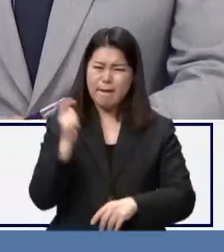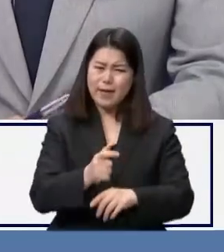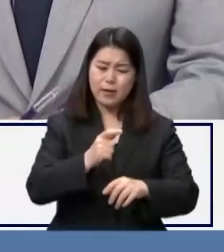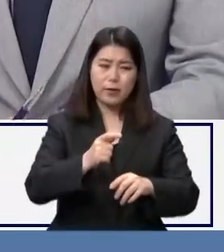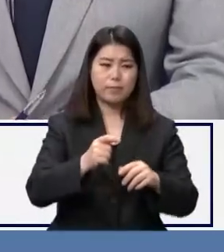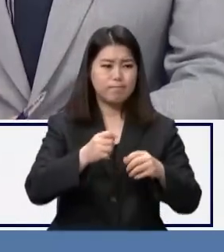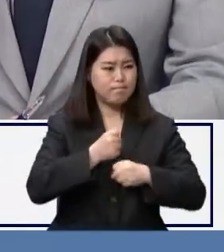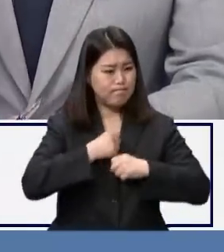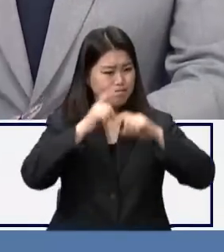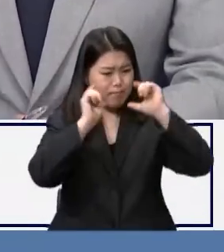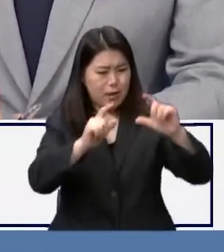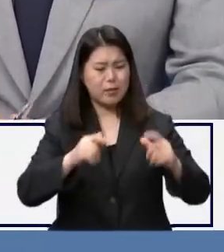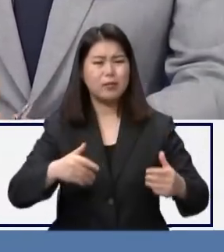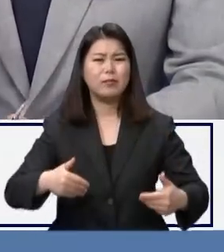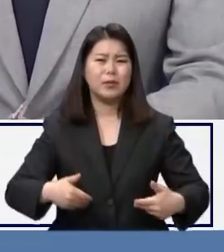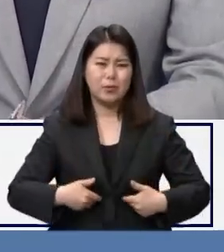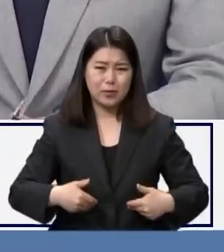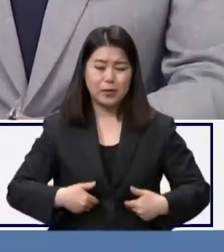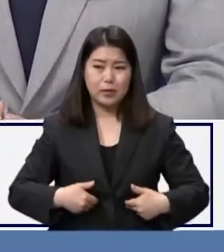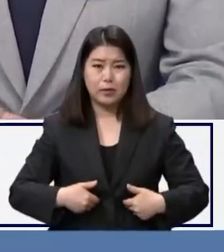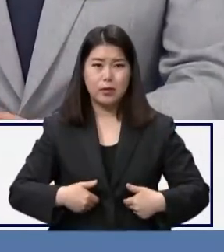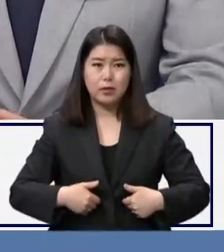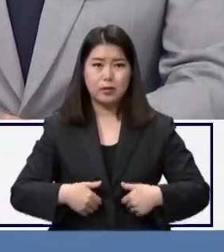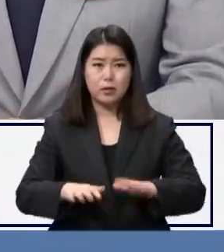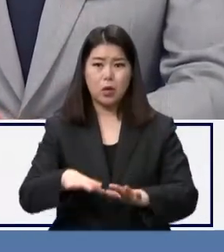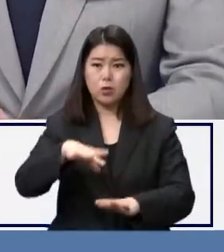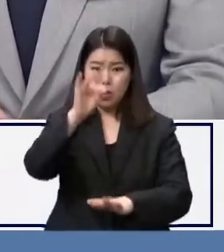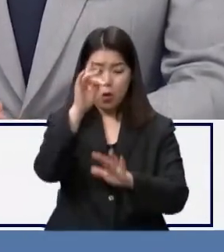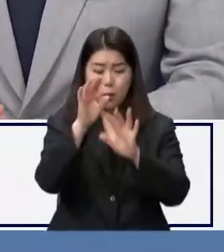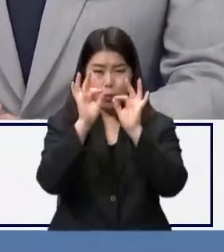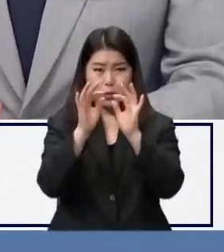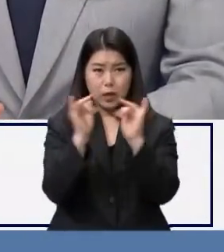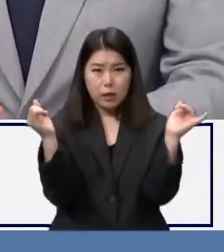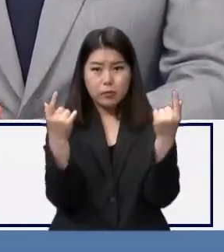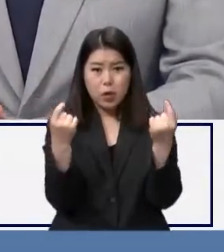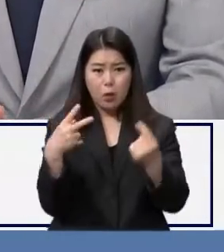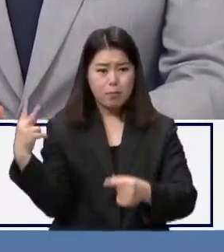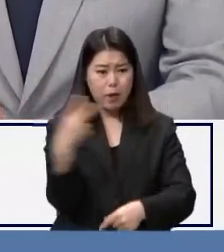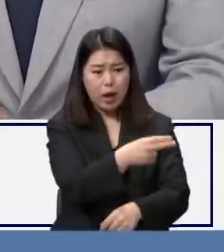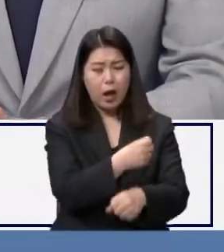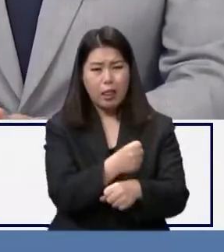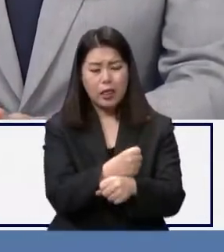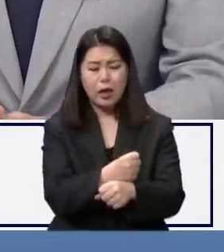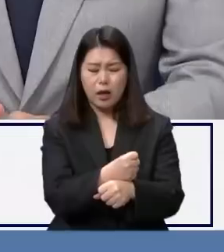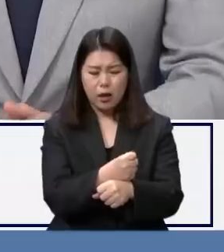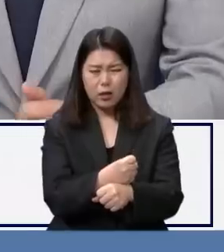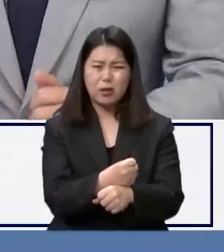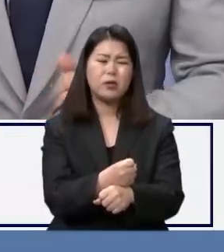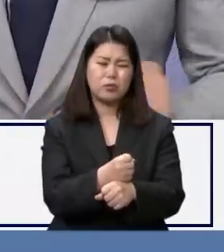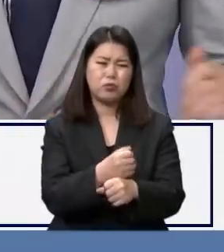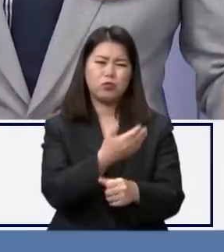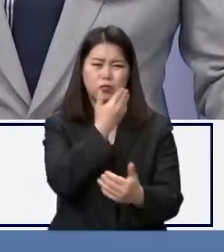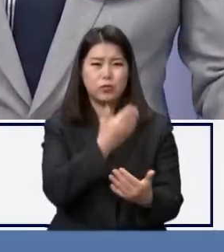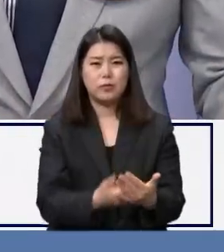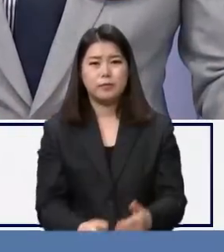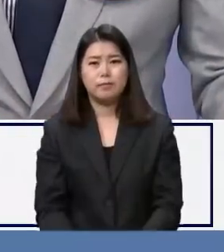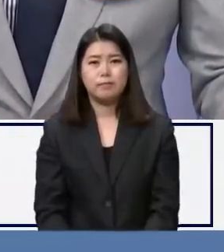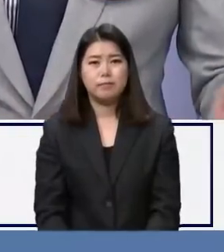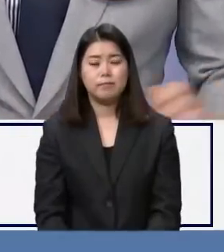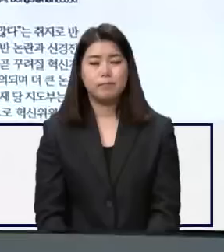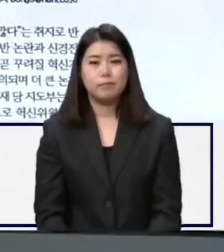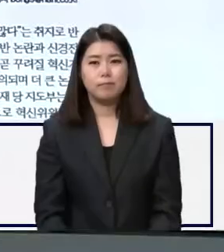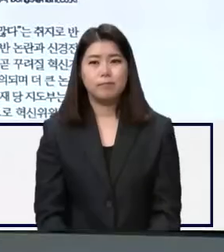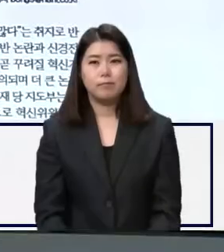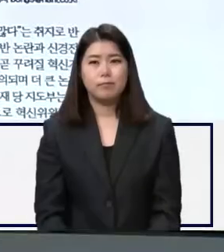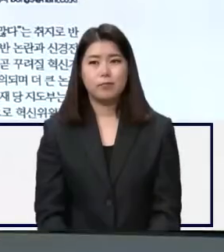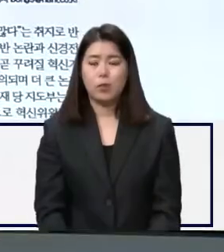경고하시고요 마치 처음 본 사람들처럼 결별하시겠다고 말씀하시는 거 그게 지금으로선 해법인 거 같습니다 제가 아까